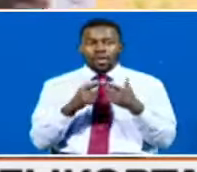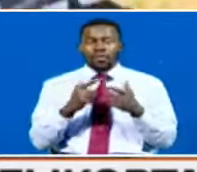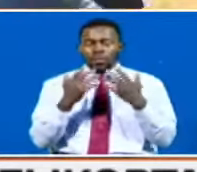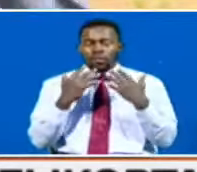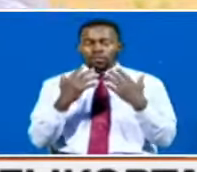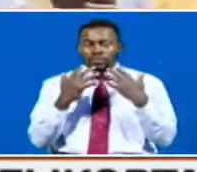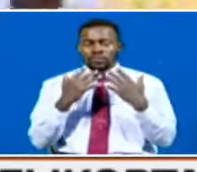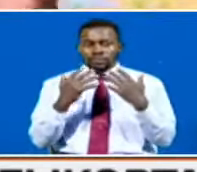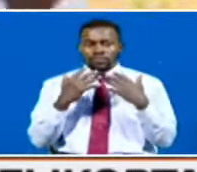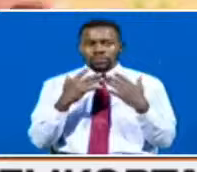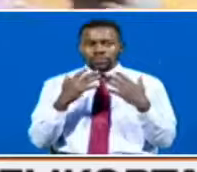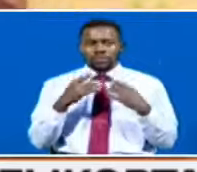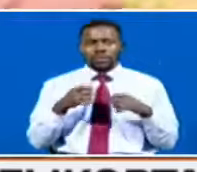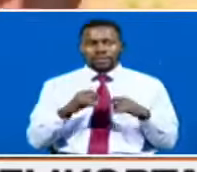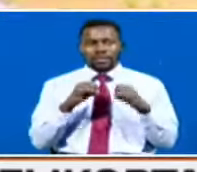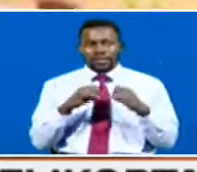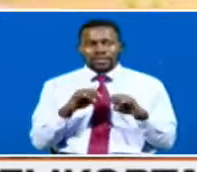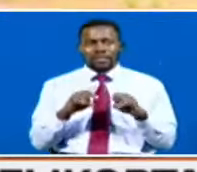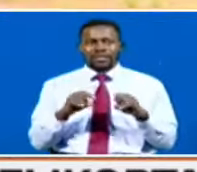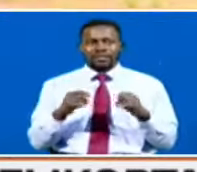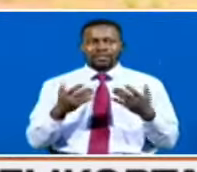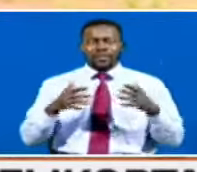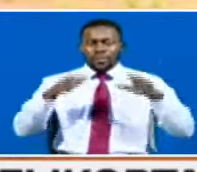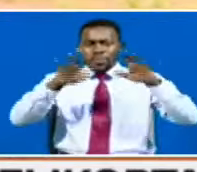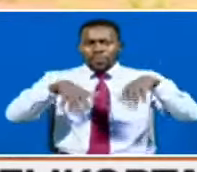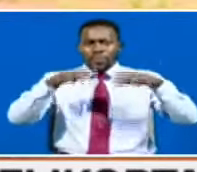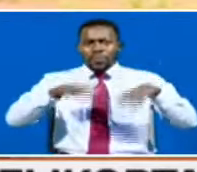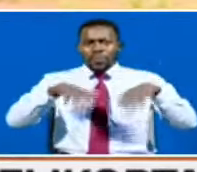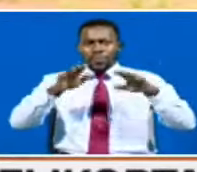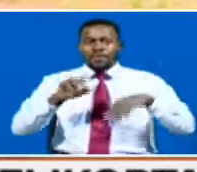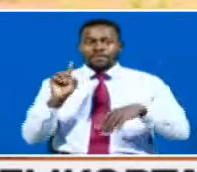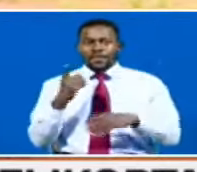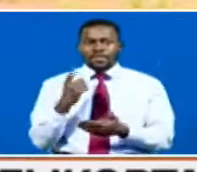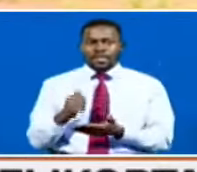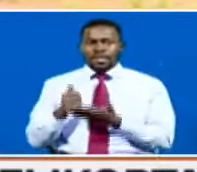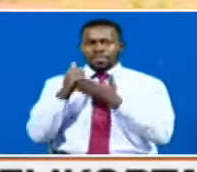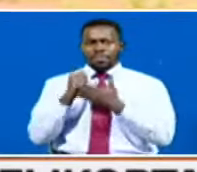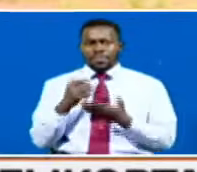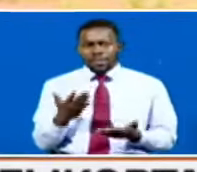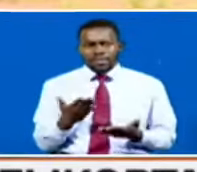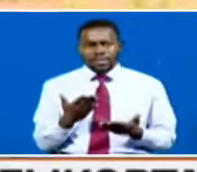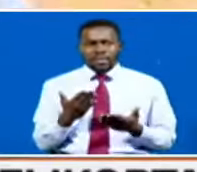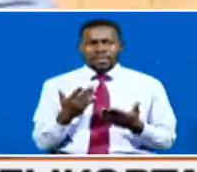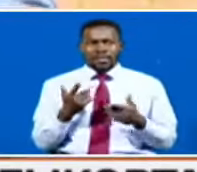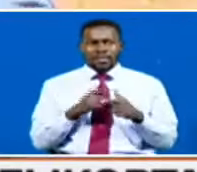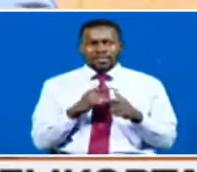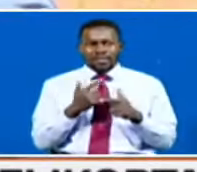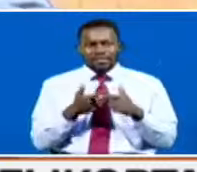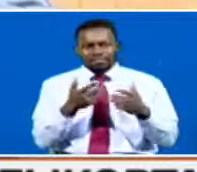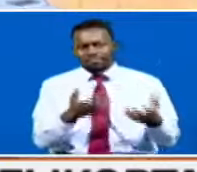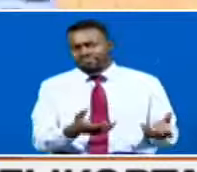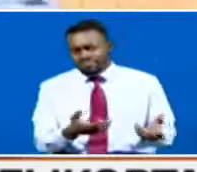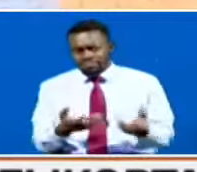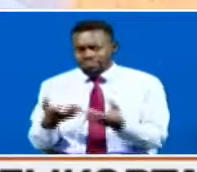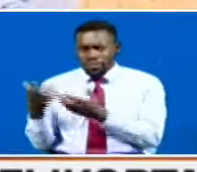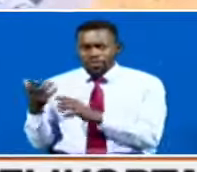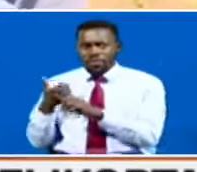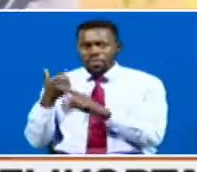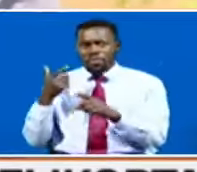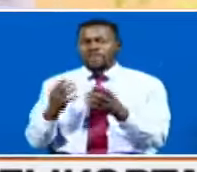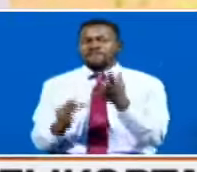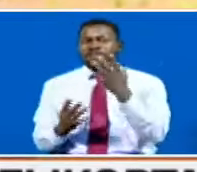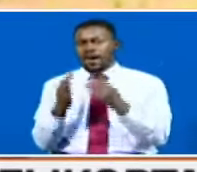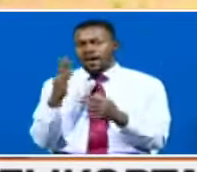wanapumua tukapulisa upepo kama first aid. Ndio tukafuruta hata wengine kutoka kwa moto tukapeleka